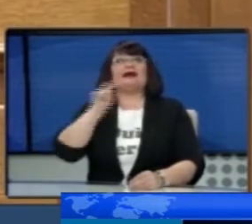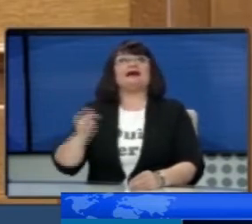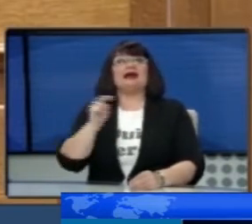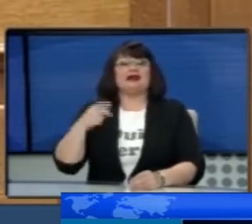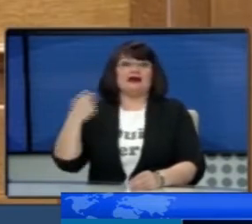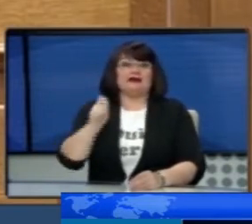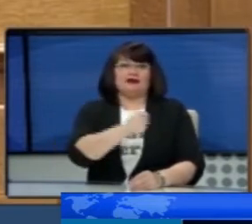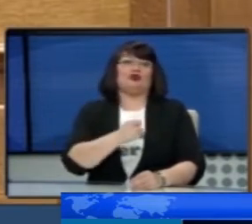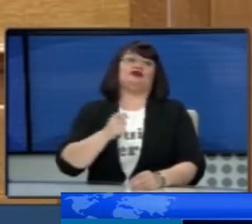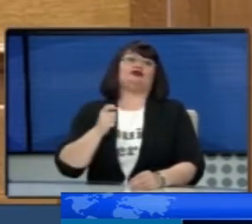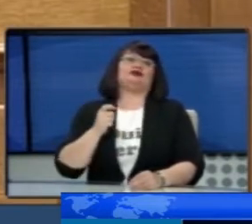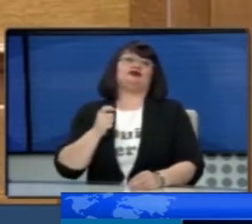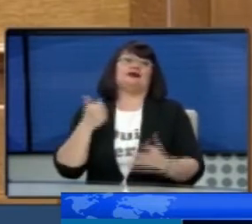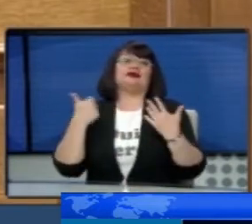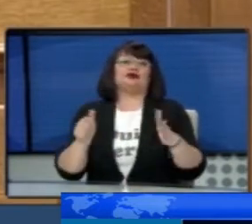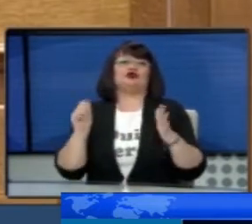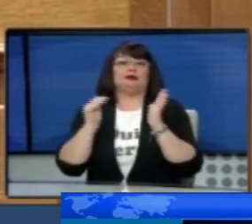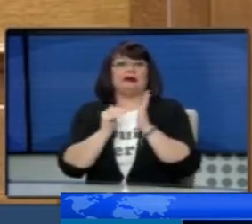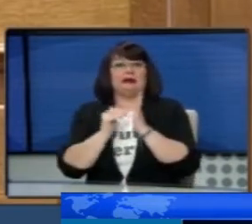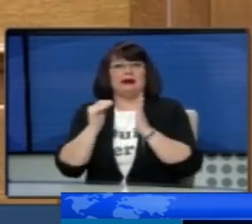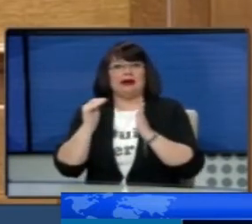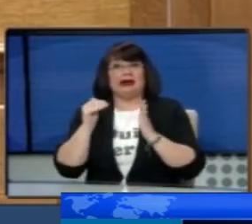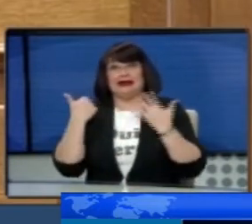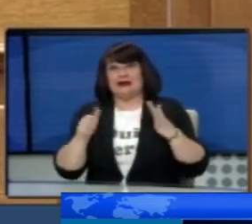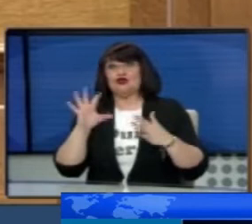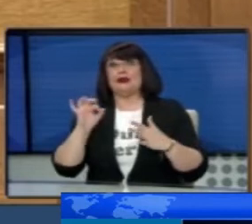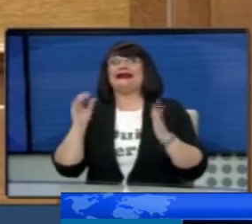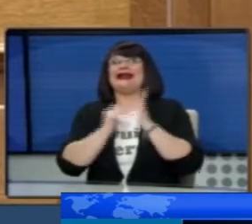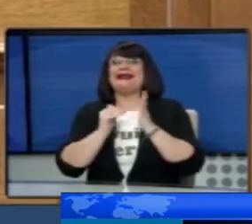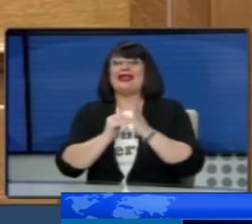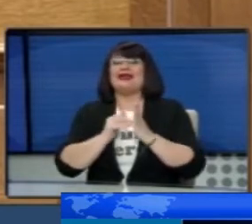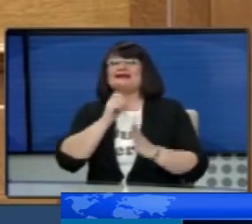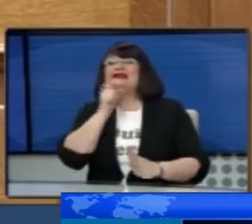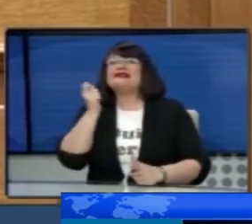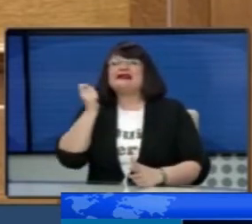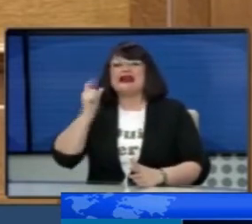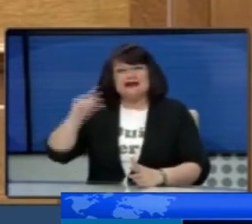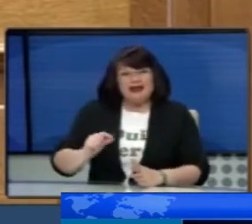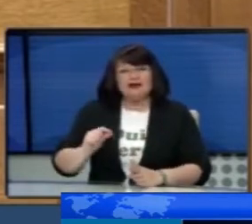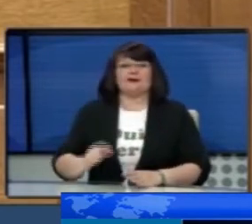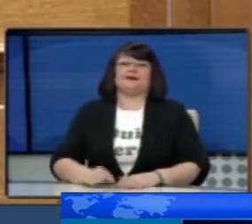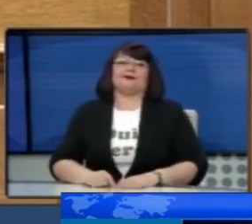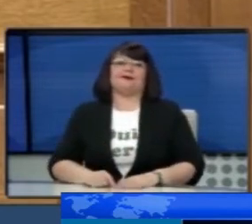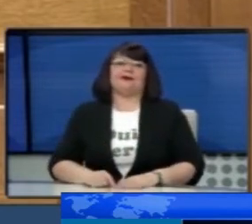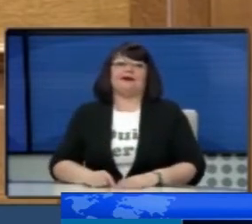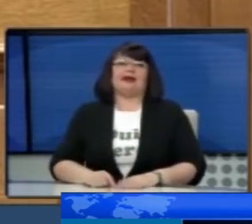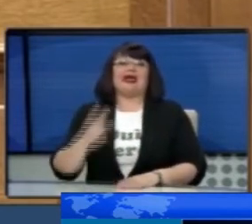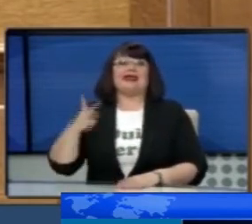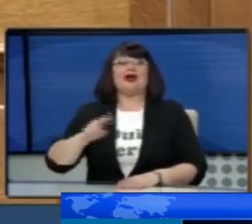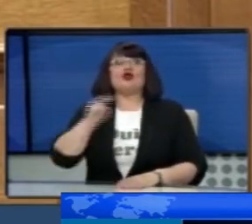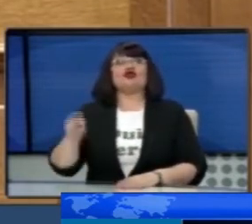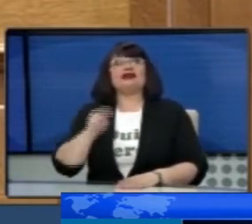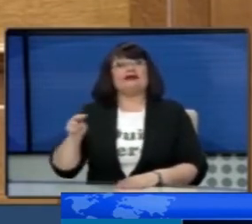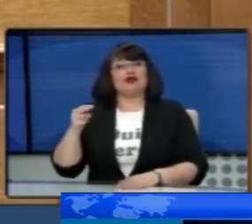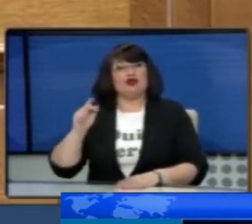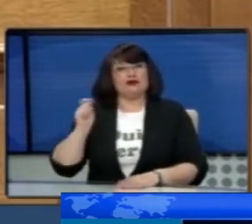σχεδόν 650.000 χαμηλοταξιούχους, τα 200 ευρώ που σε 677.000 πιο ευάλωτους